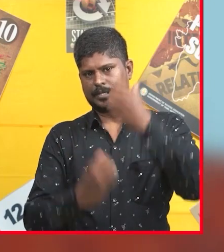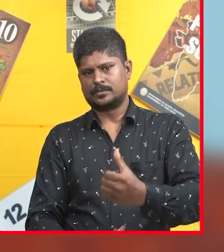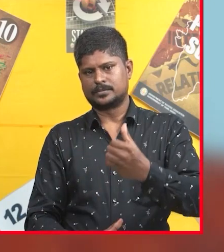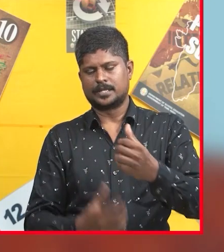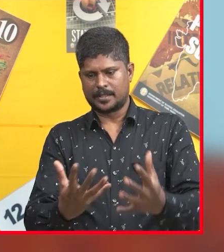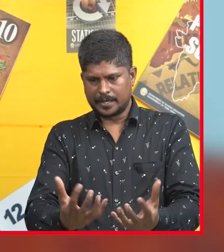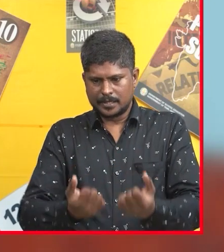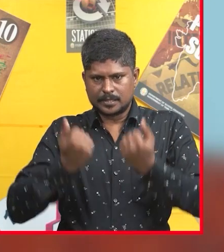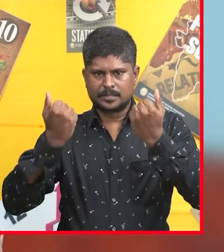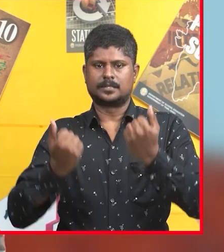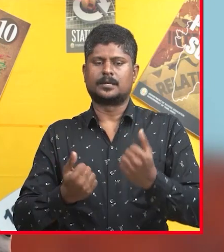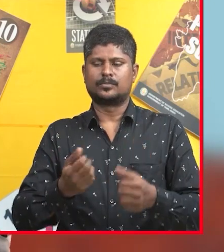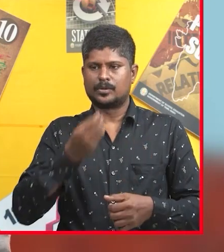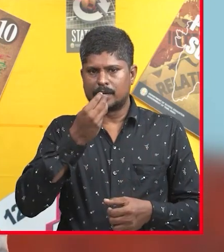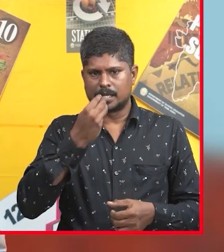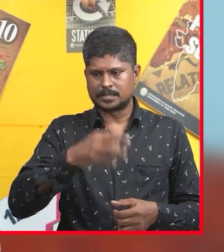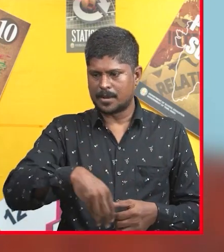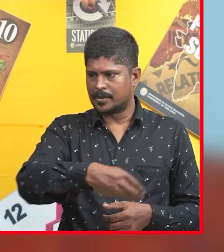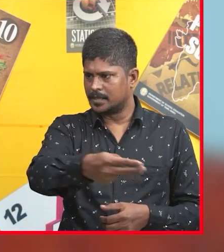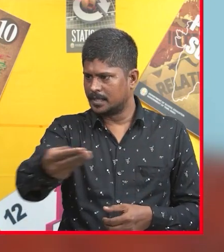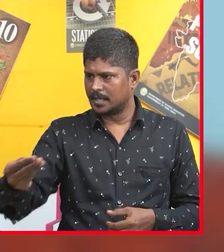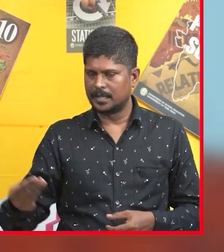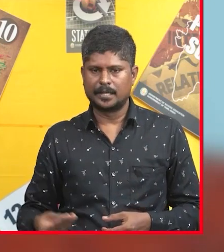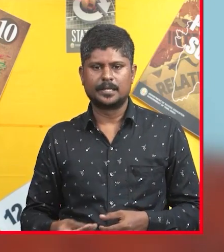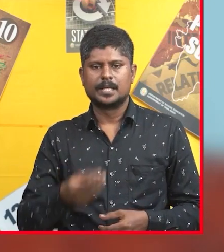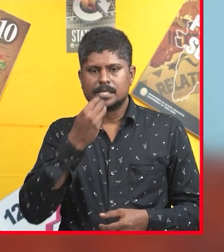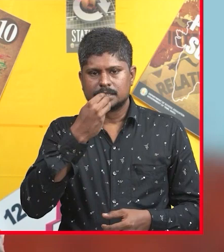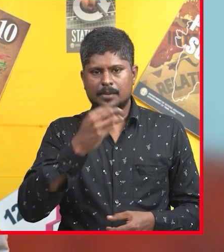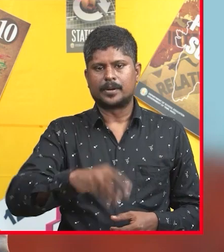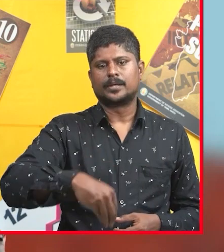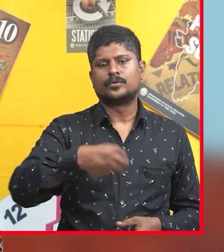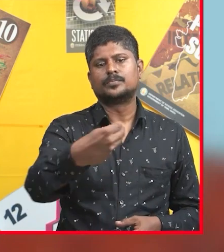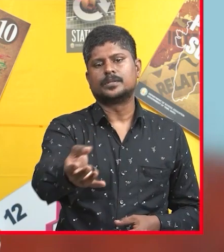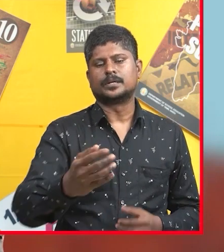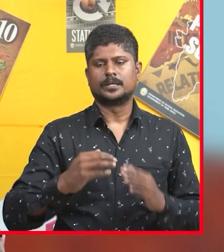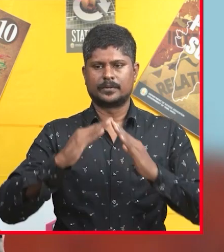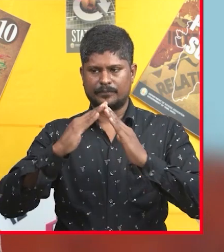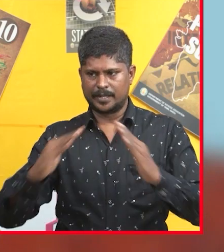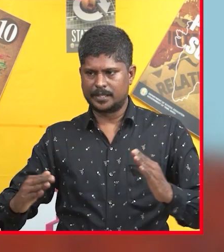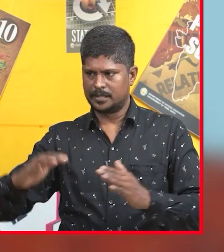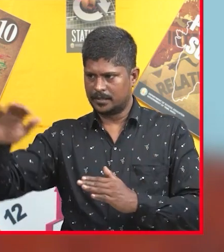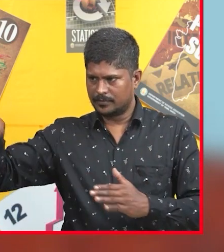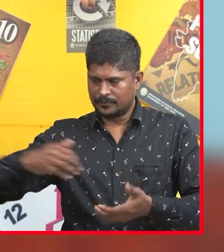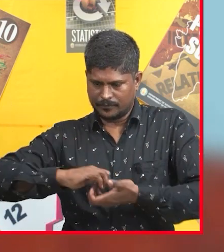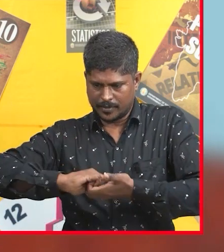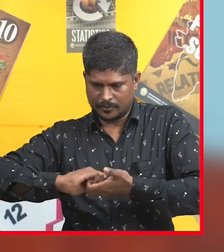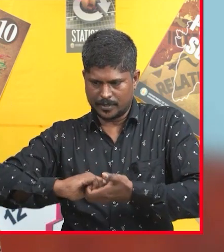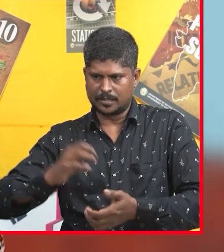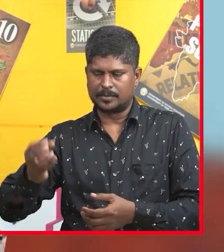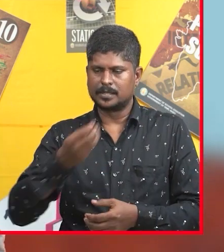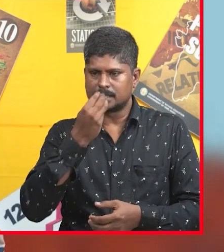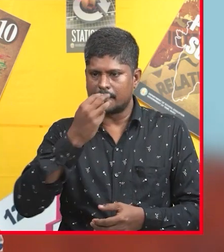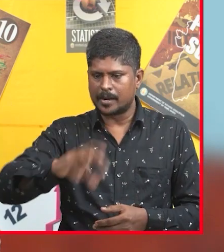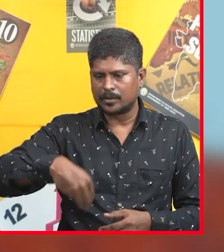எடுத்து அதன் மூலமாக கிடைக்கக்கூடிய திணை சோறு எடுத்து வீட்டிற்கு வந்த விருந்தினருக்கு